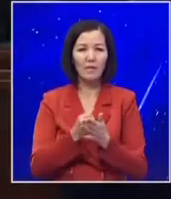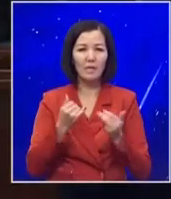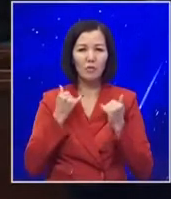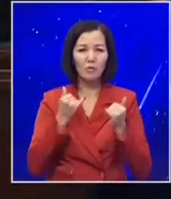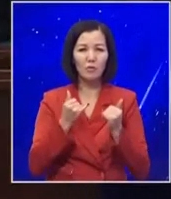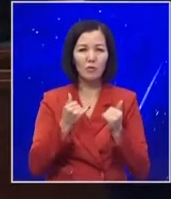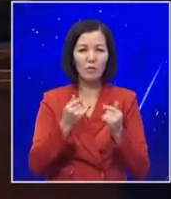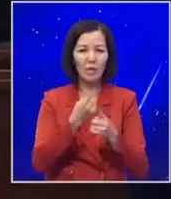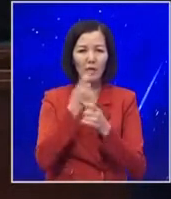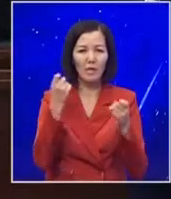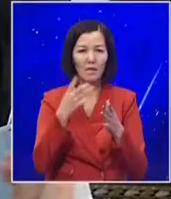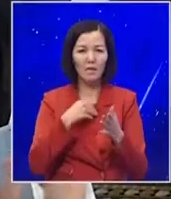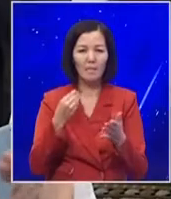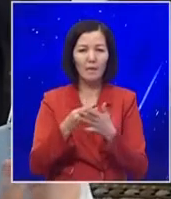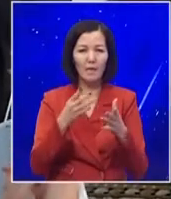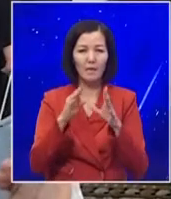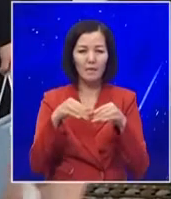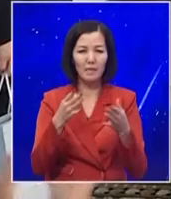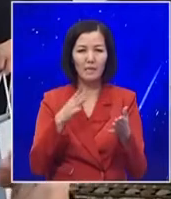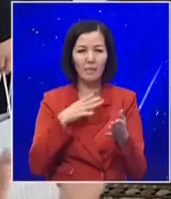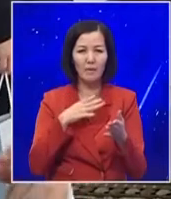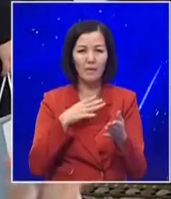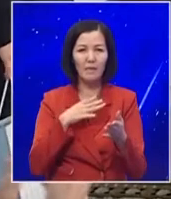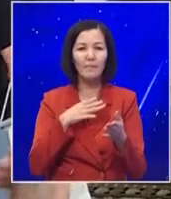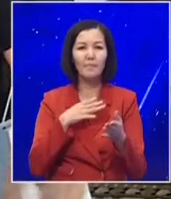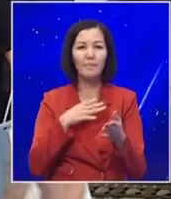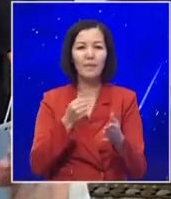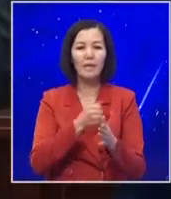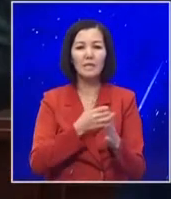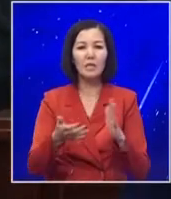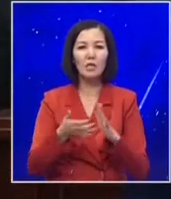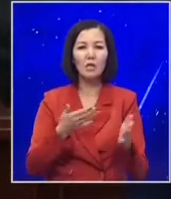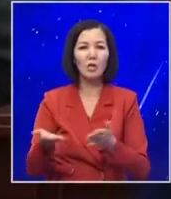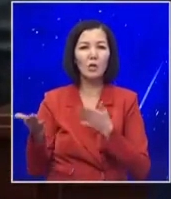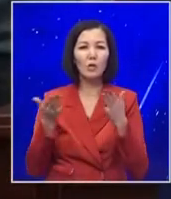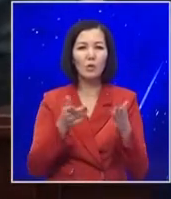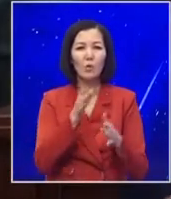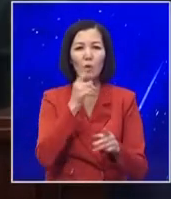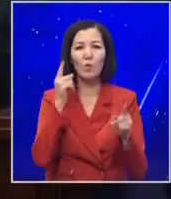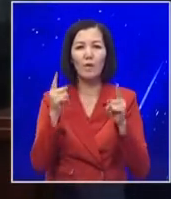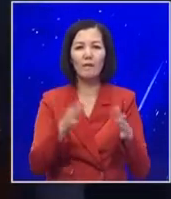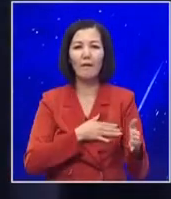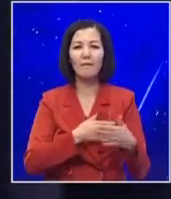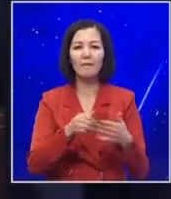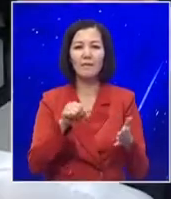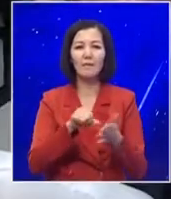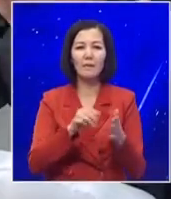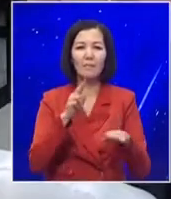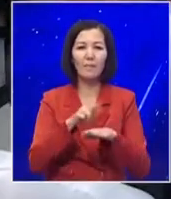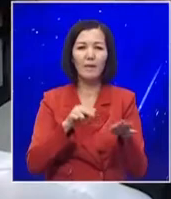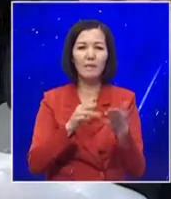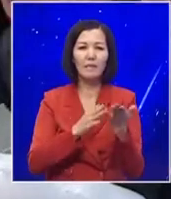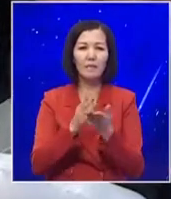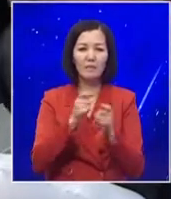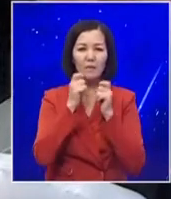еткені үшін алғыс жарияланып, бағалы сыйлықтар берілді. Сонымен қатар әскерге шақыру науқаны атсалысқан полиция қызметкерлері